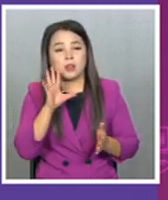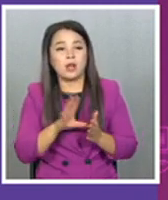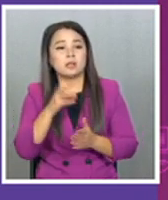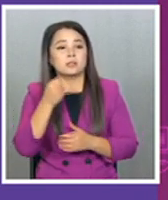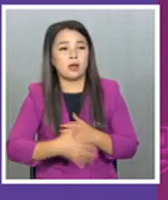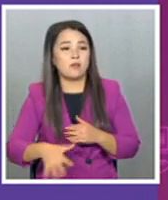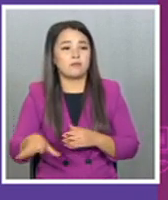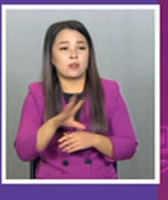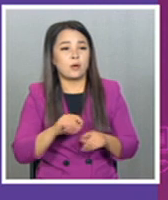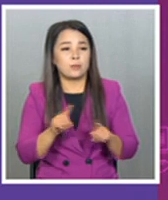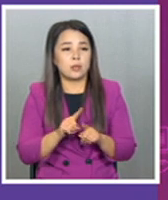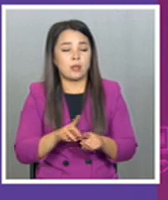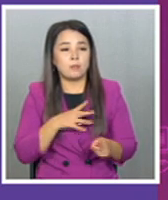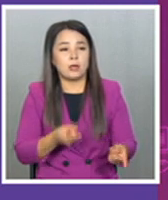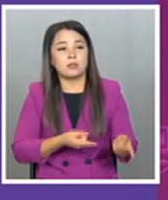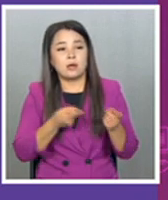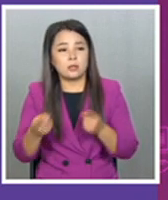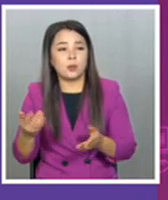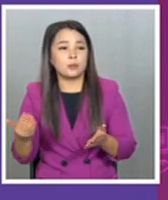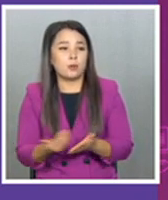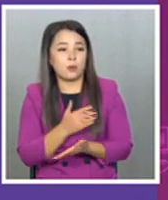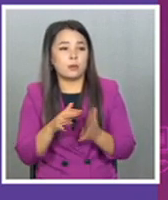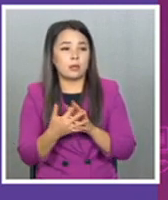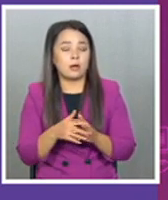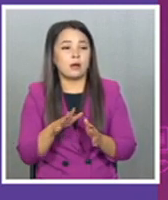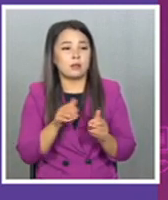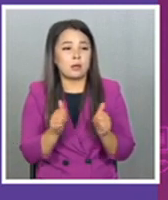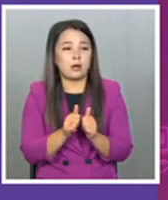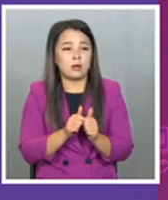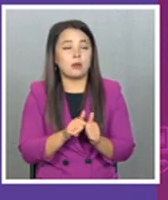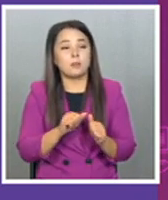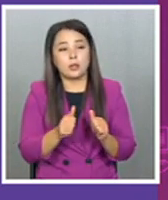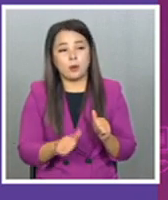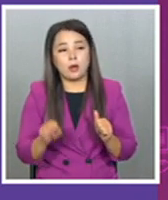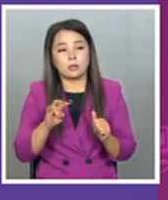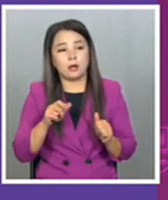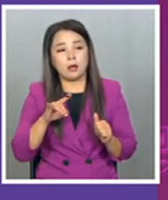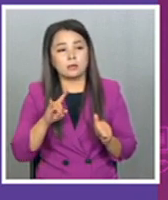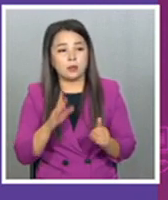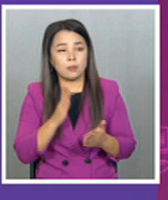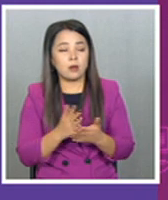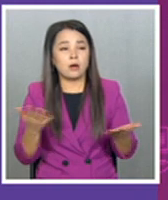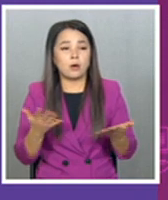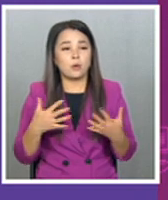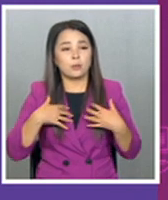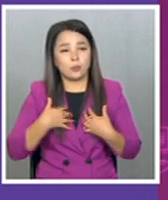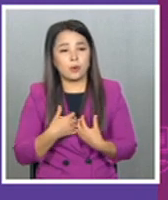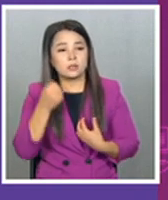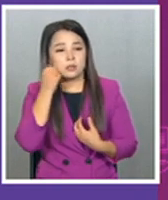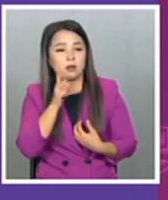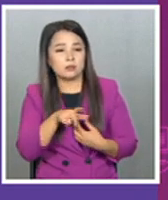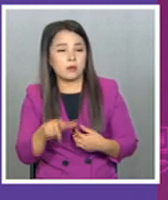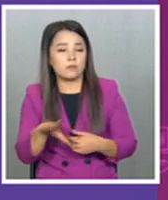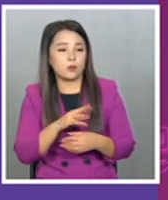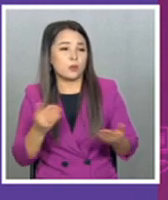всю деревню надо было переселять в новый поселок на берегу Ангары. Какое же это горе для стариков. Прожив